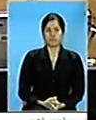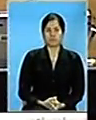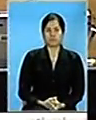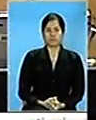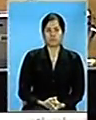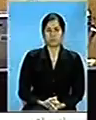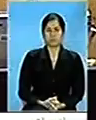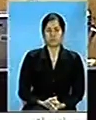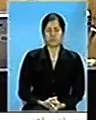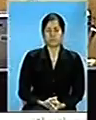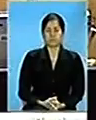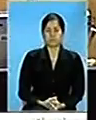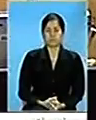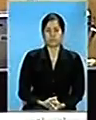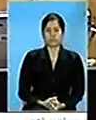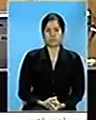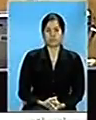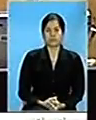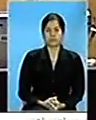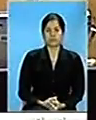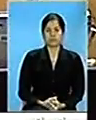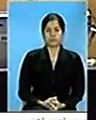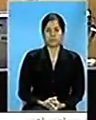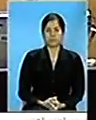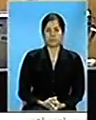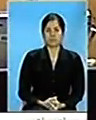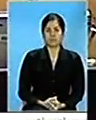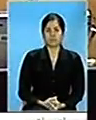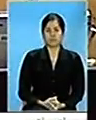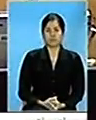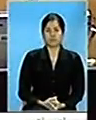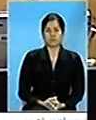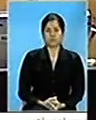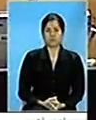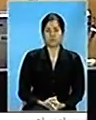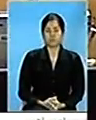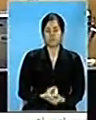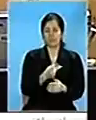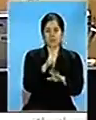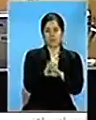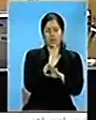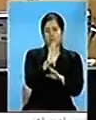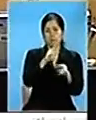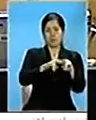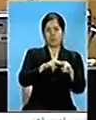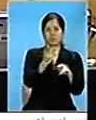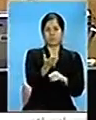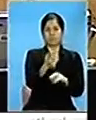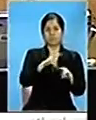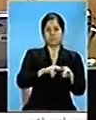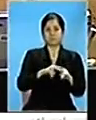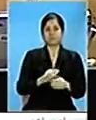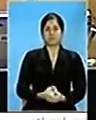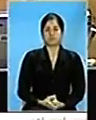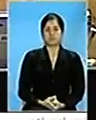องอุทธรณ์แล้วครับเดี๋ยวให้ท่านพิเชษฐ์ถอนก่อนเอาทีละเรื่องไม่ได้ผมไม่ได้ถ้าอย่างนี้ผมควบคุมงานประชุมไม่ได้เดี๋ยวผมปิดประชุมนะ